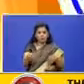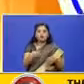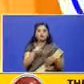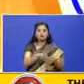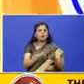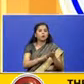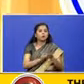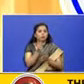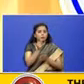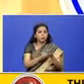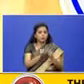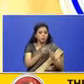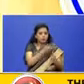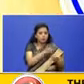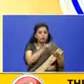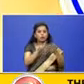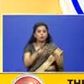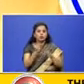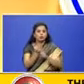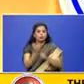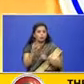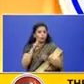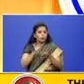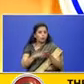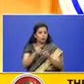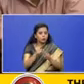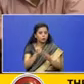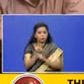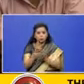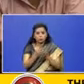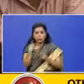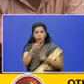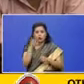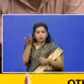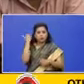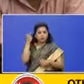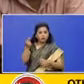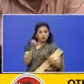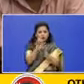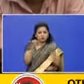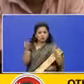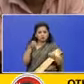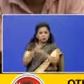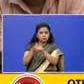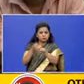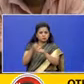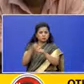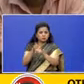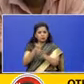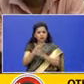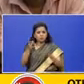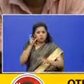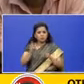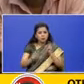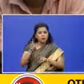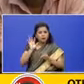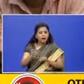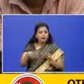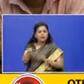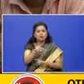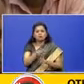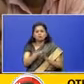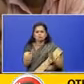मुंडा, गोविंद गुरु और अन्य स्वतंत्र सेनानियों के आदर्शों का जितनी निष्ठा से पालन